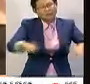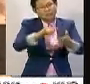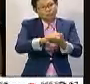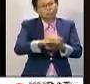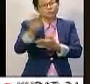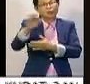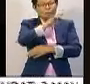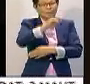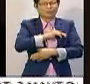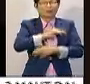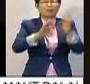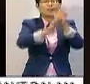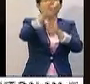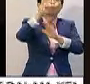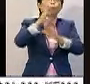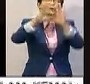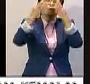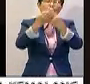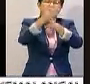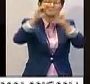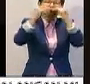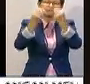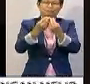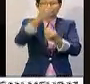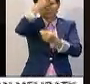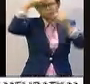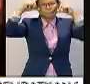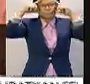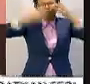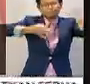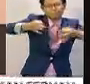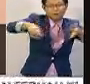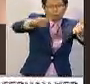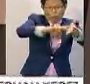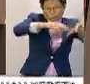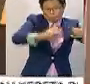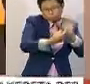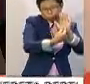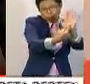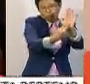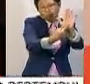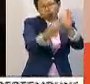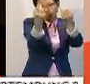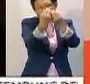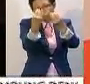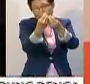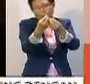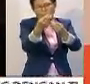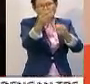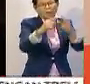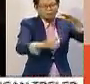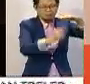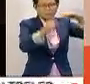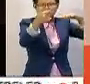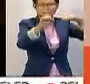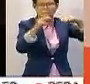Beliau yang juga Menteri Pembangunan Wanita, Keluarga dan Masyarakat turut menjelaskan rekod terkini menunjukkan jumlah pengasuh adalah